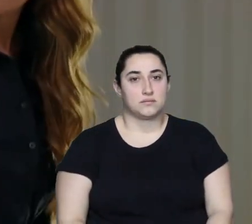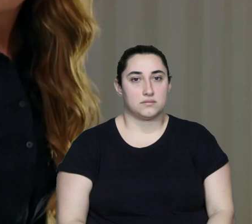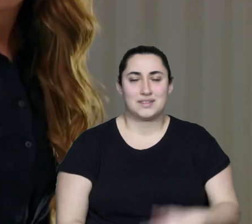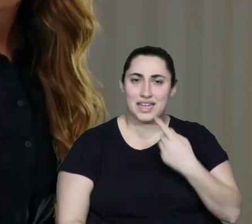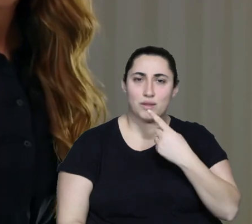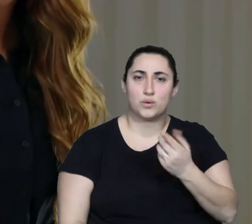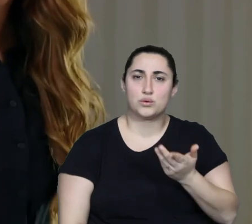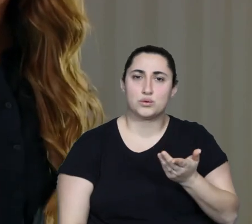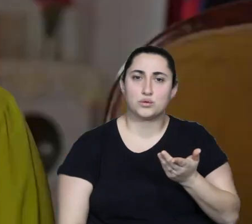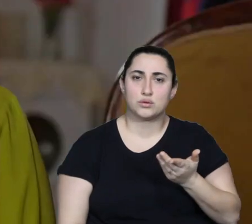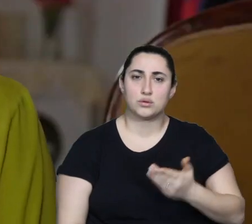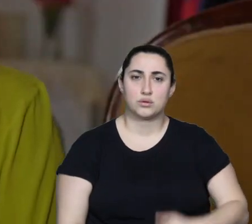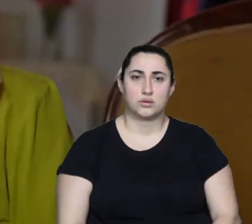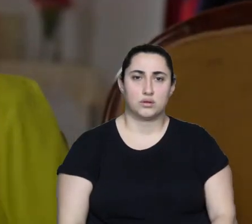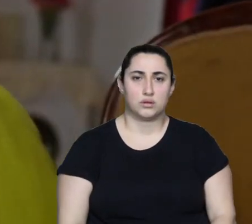Ne demek istiyorsun Burcu?